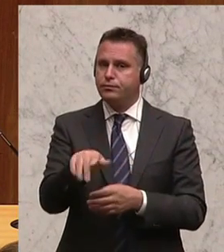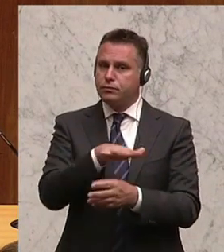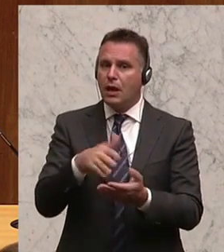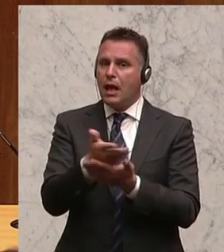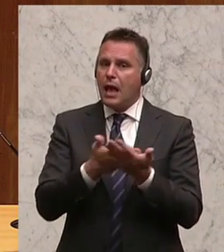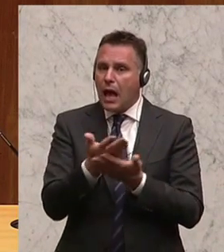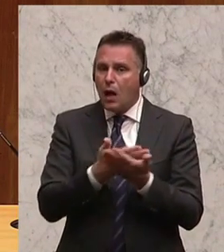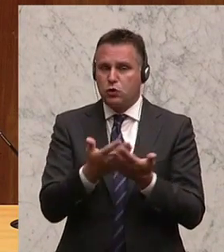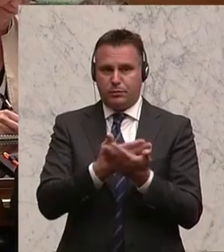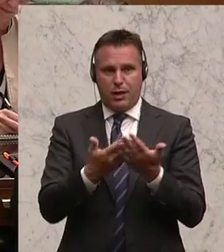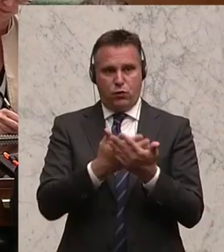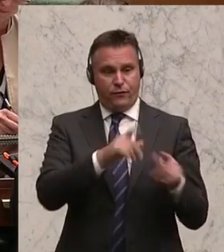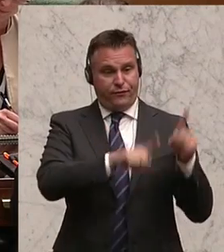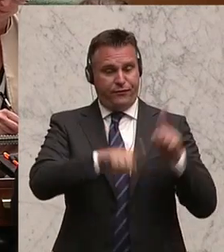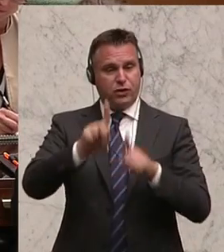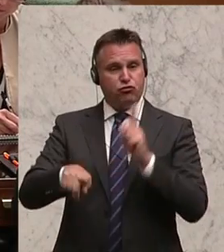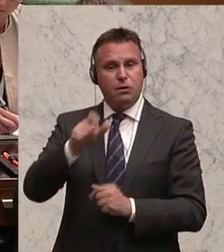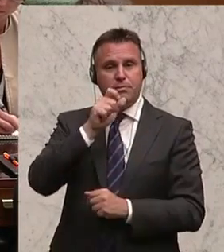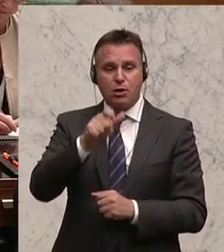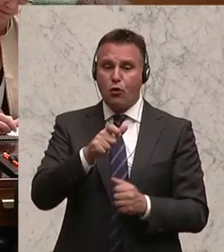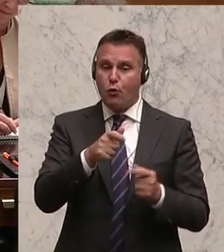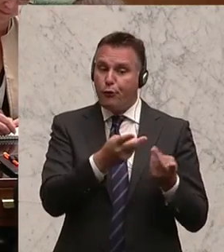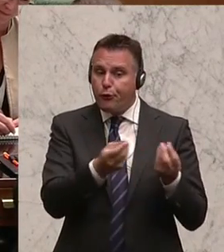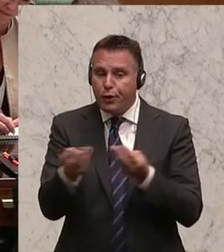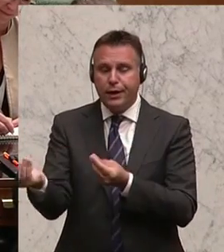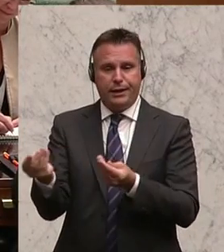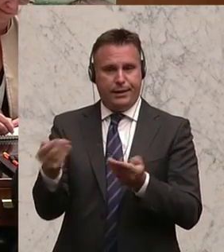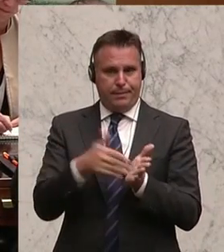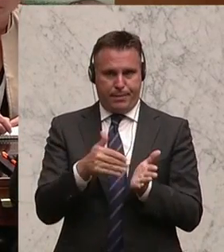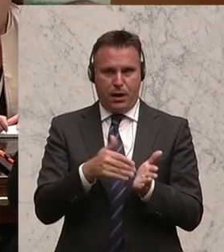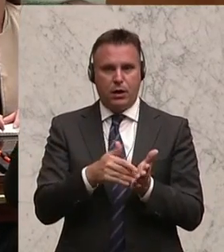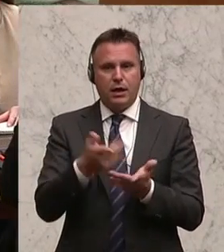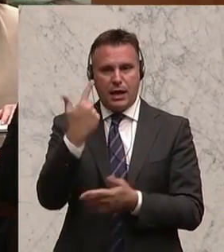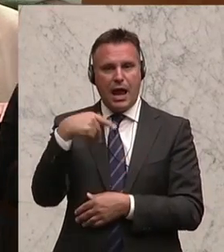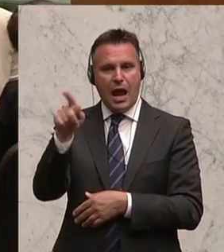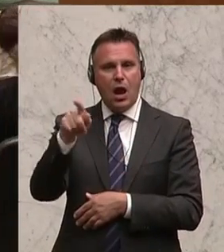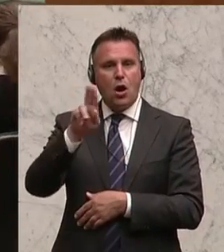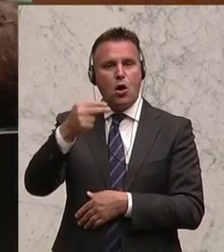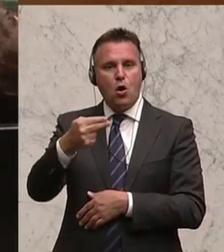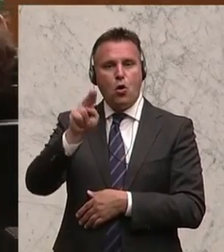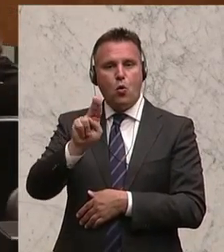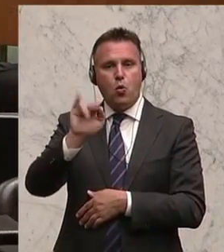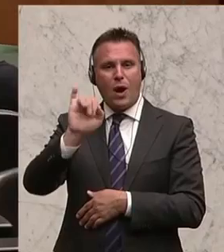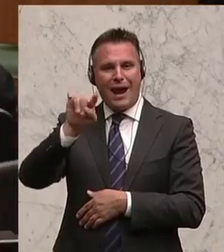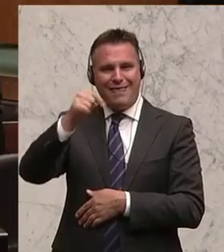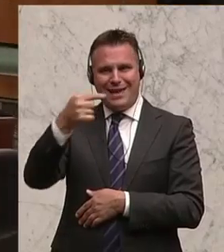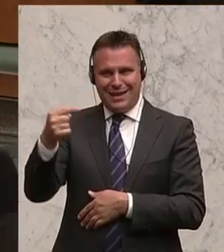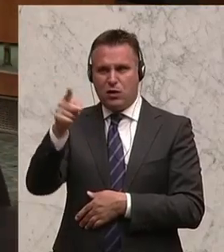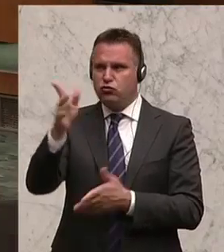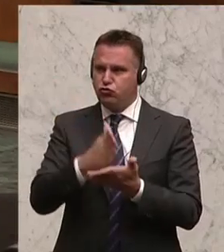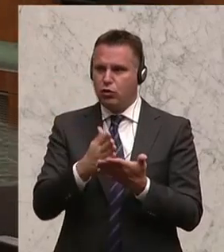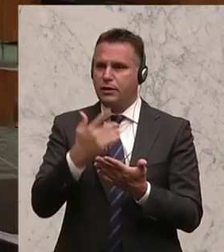der Ausbildung der unterschiedlichen Berufe wichtig und notwendig. Und ich sehe auch, Franz Josef von Hoeneck hat es schon angesprochen,